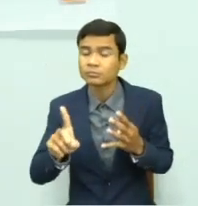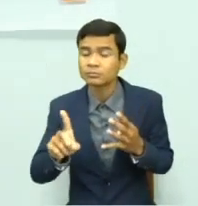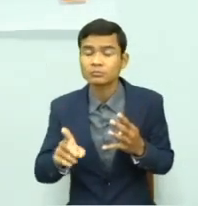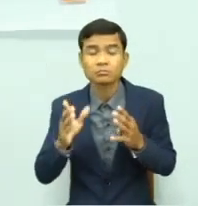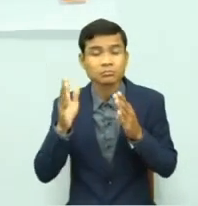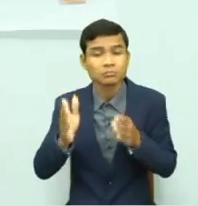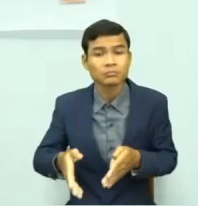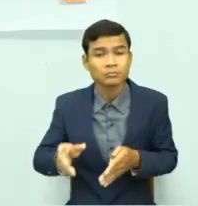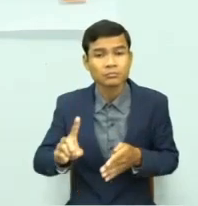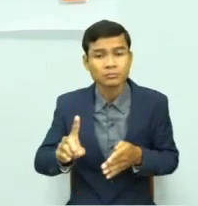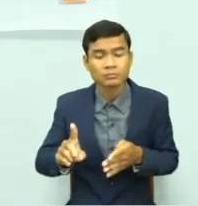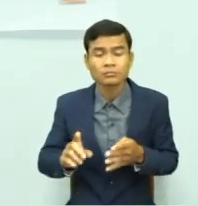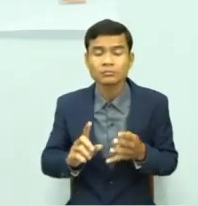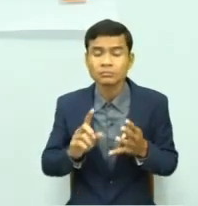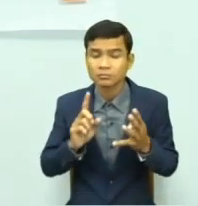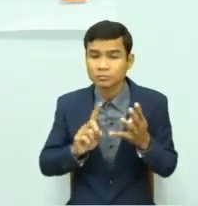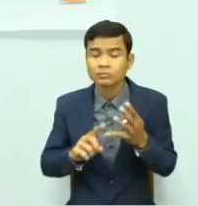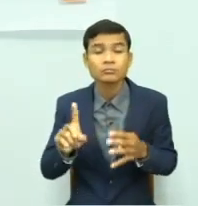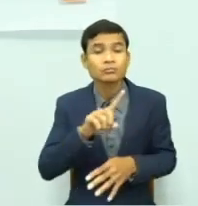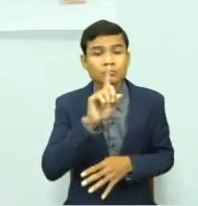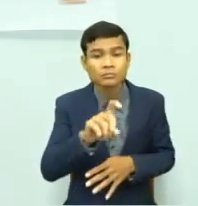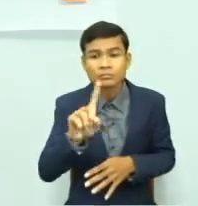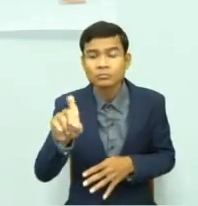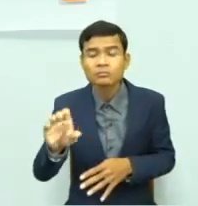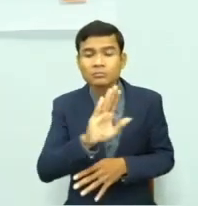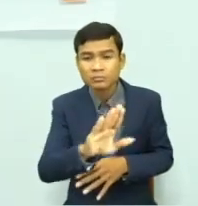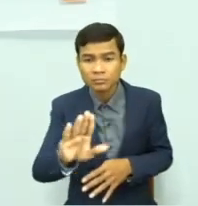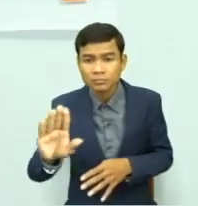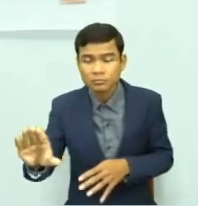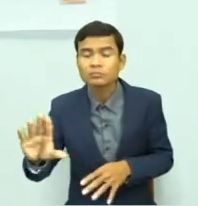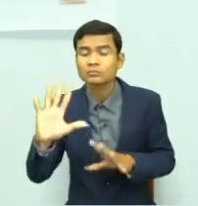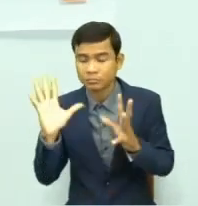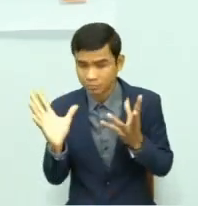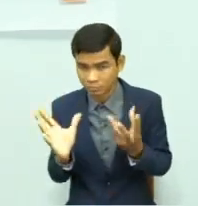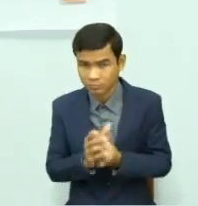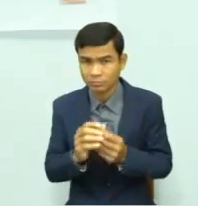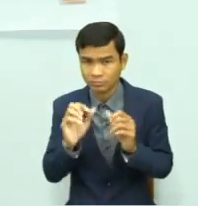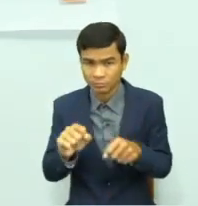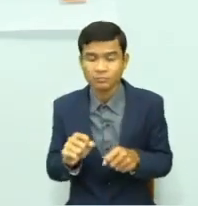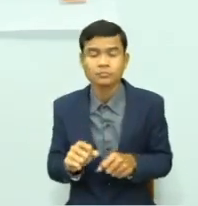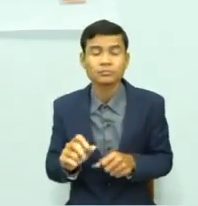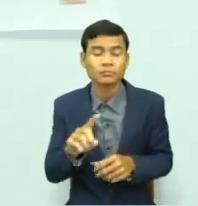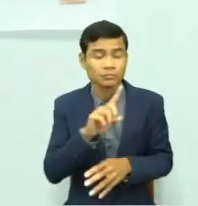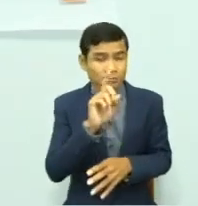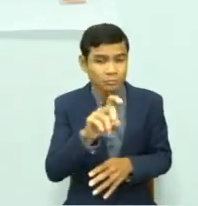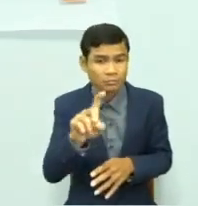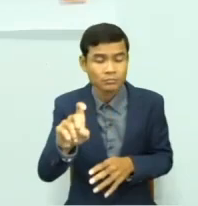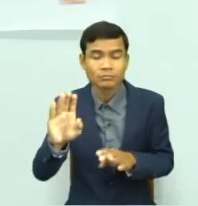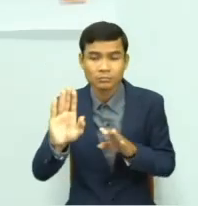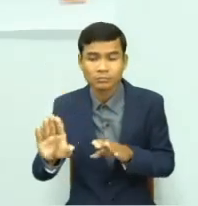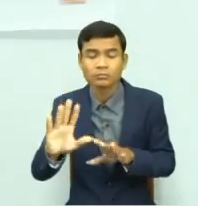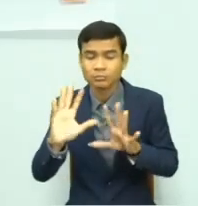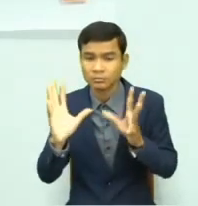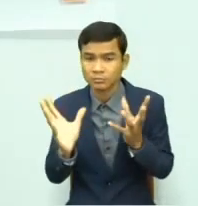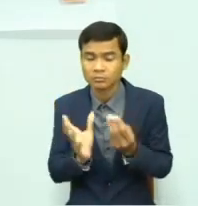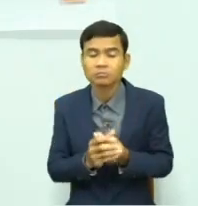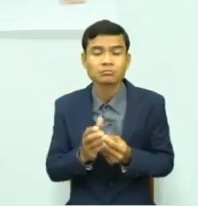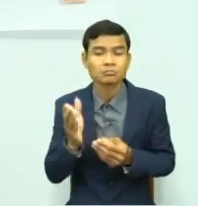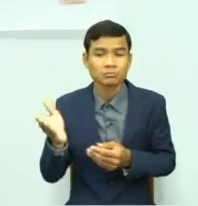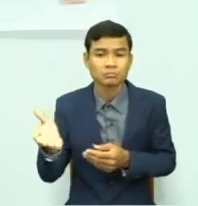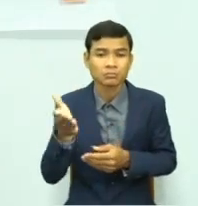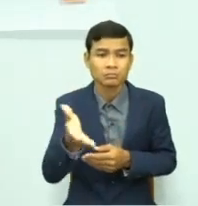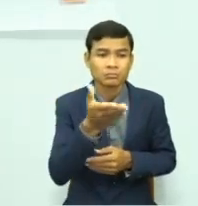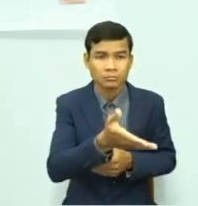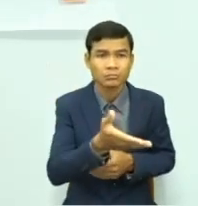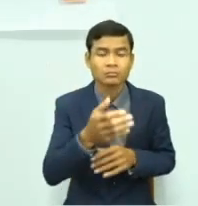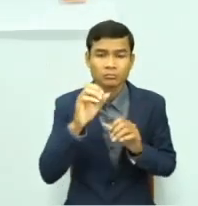chá là ổn ná cứ kì xua con chá con tiếng ạc nìa nà con ná chá cứ xua con tiếng ạc nìa chá xua thà con tiếng ạc nìa